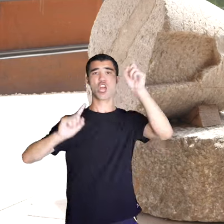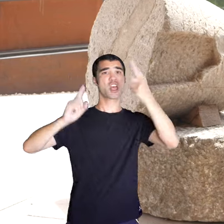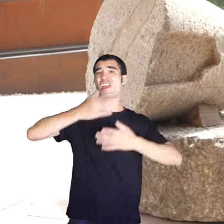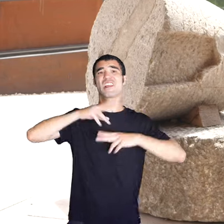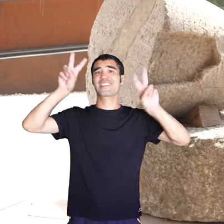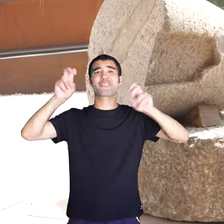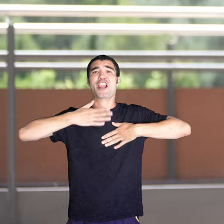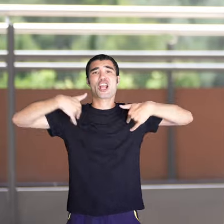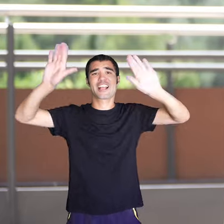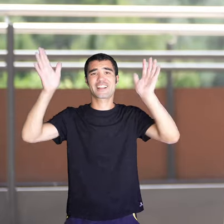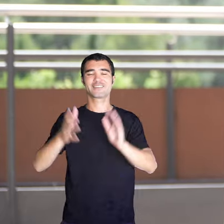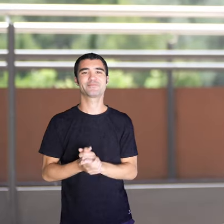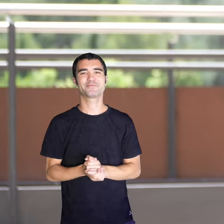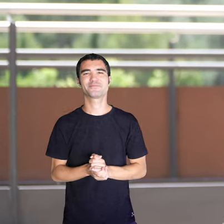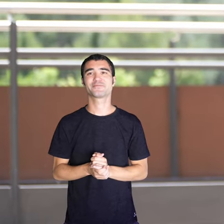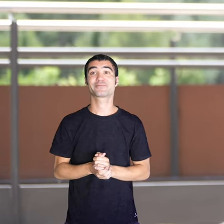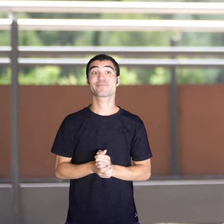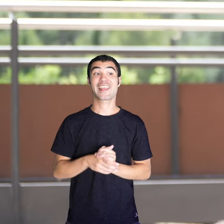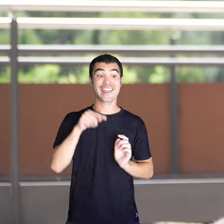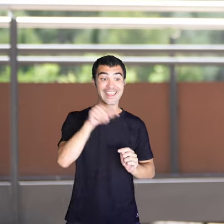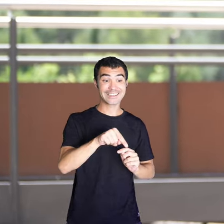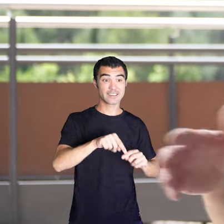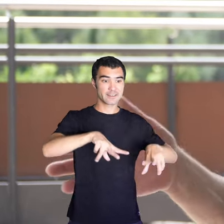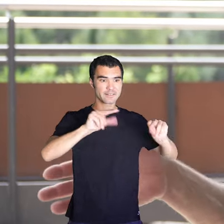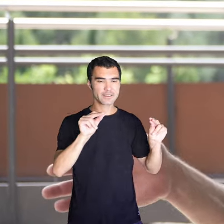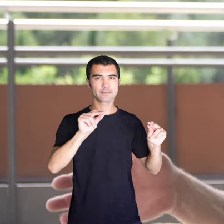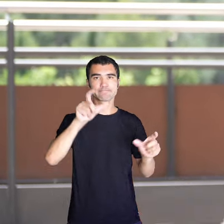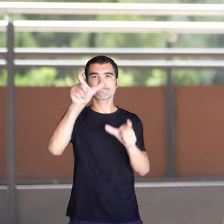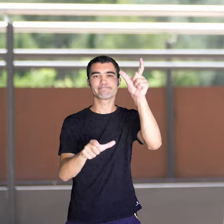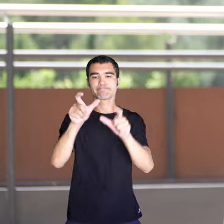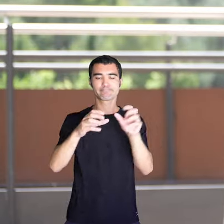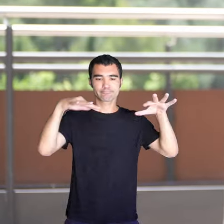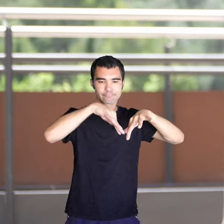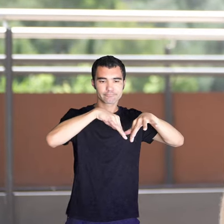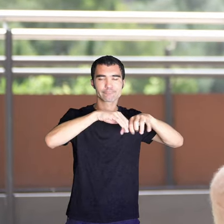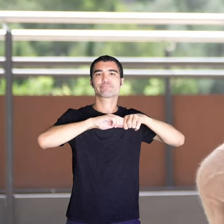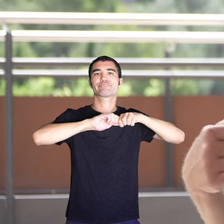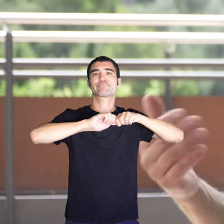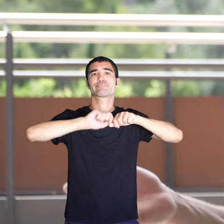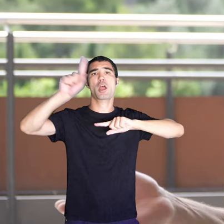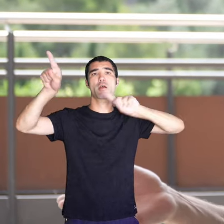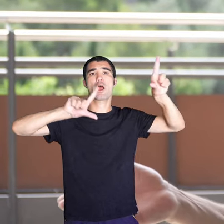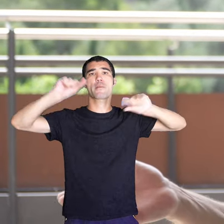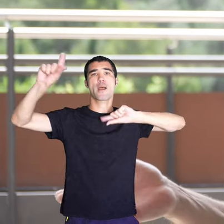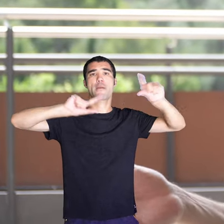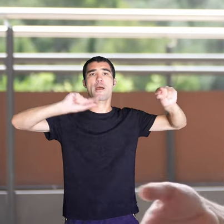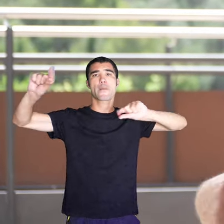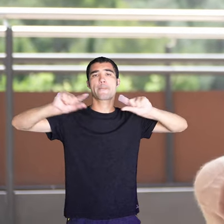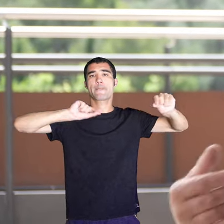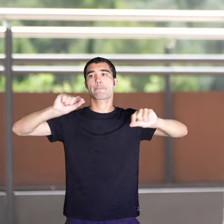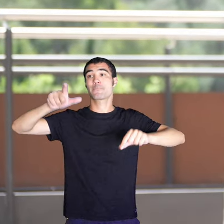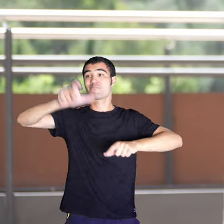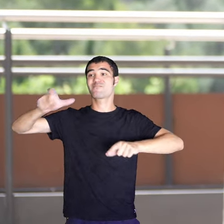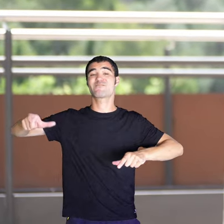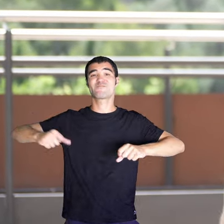qualsevol cosa. Llevant-nos allò que va passar, la gent se va espargir, molta de gent d'una